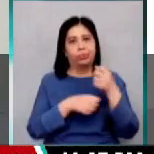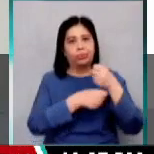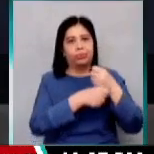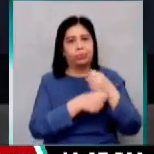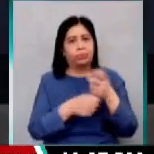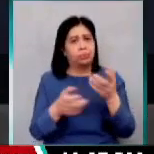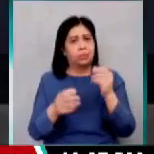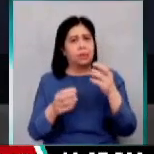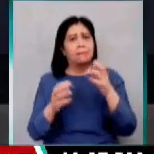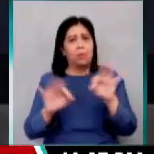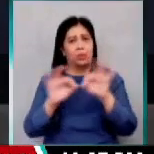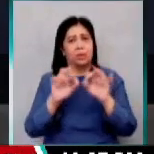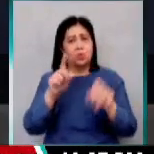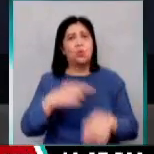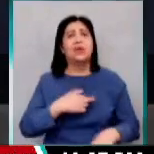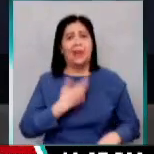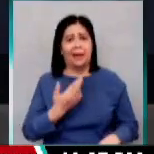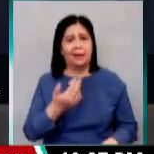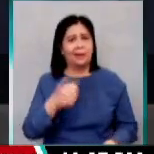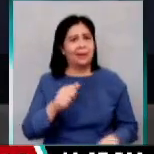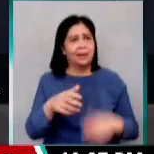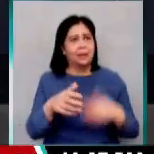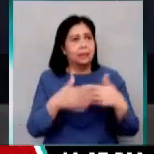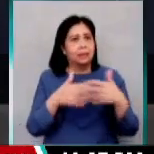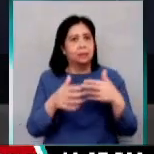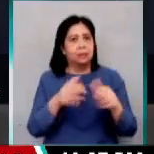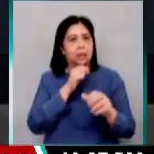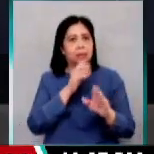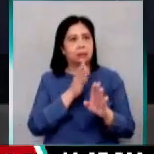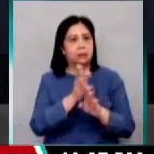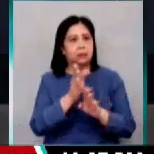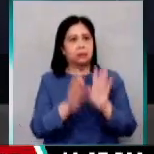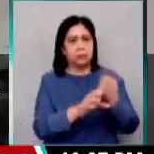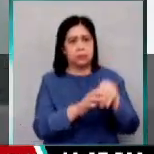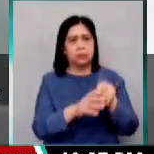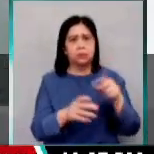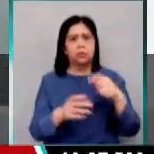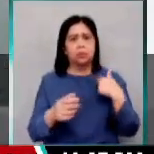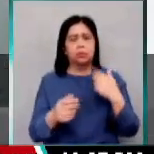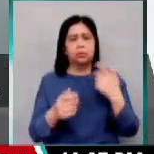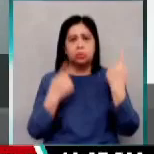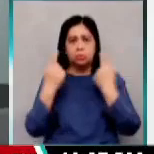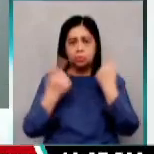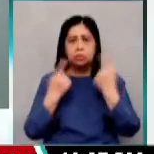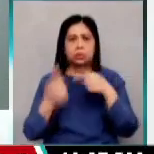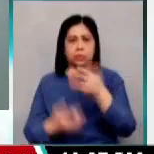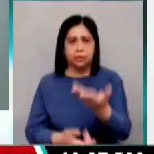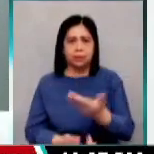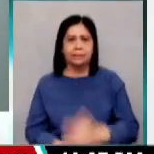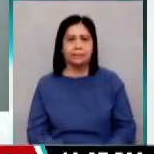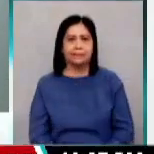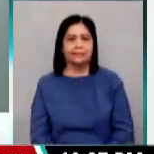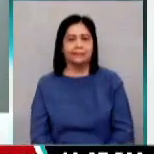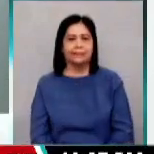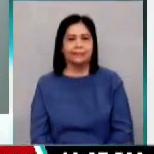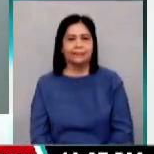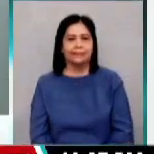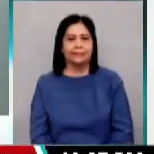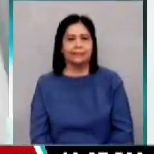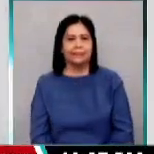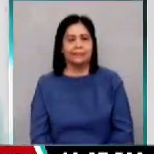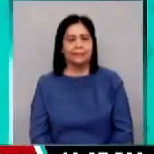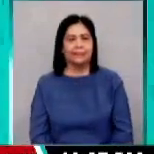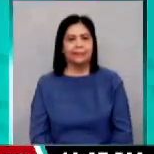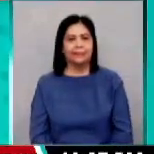lang na kahit hindi ka directly apektado, may pakialam ka. Von Aquino, GMA News.